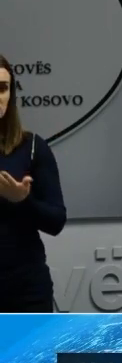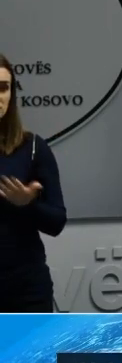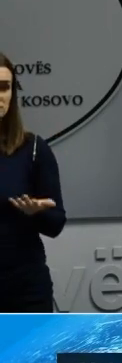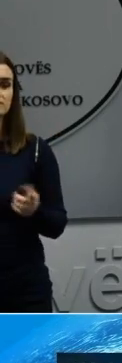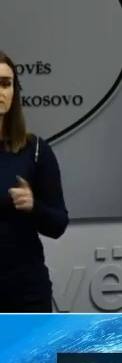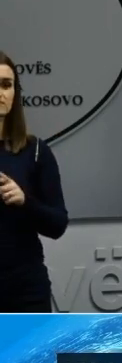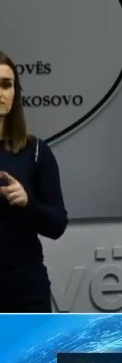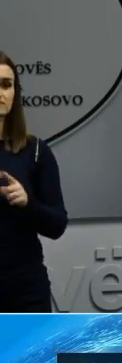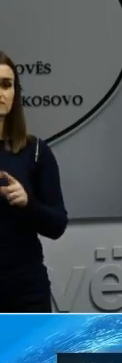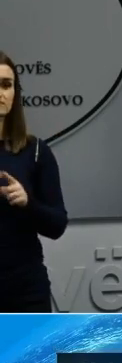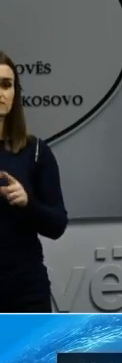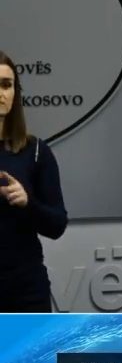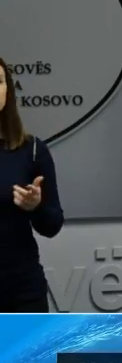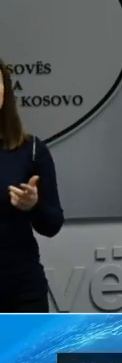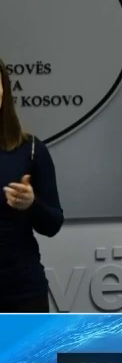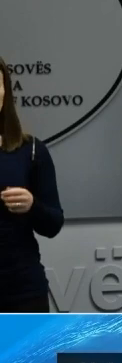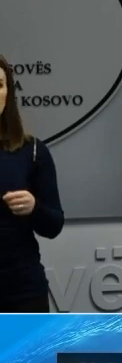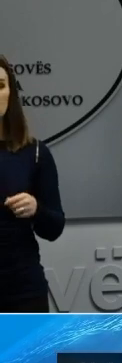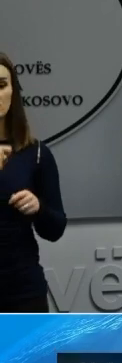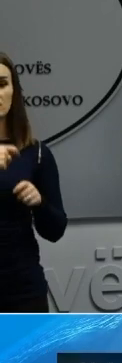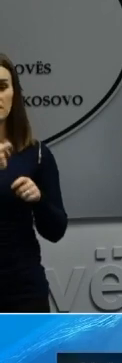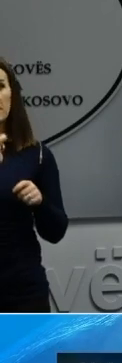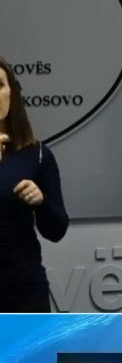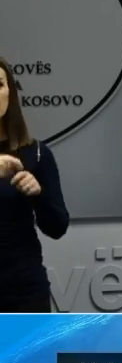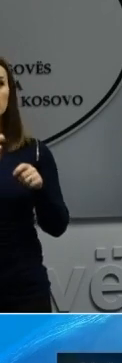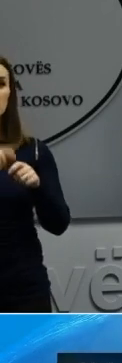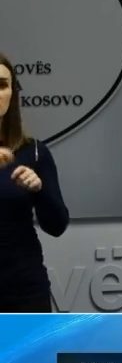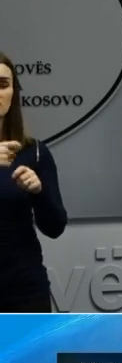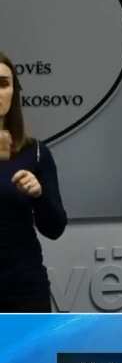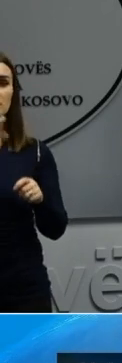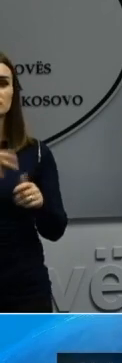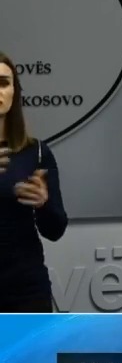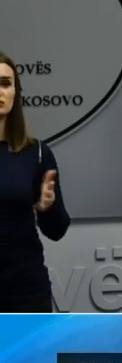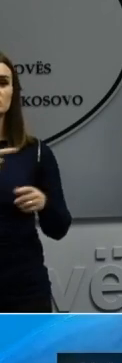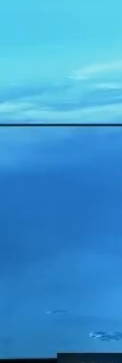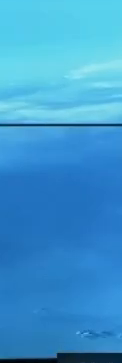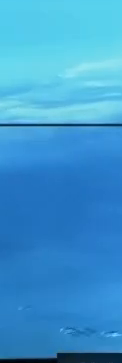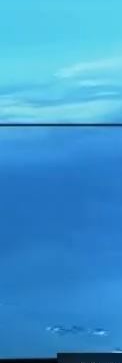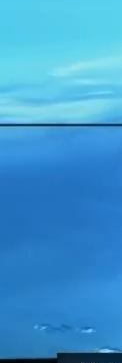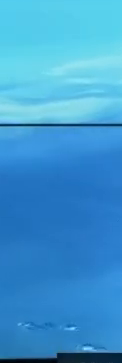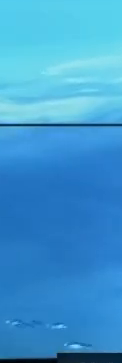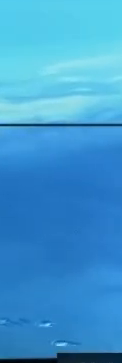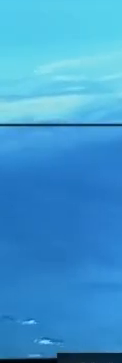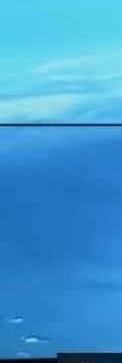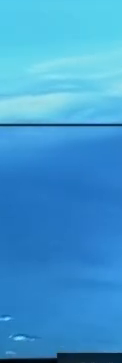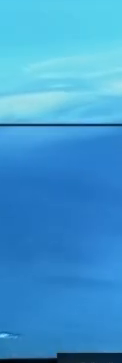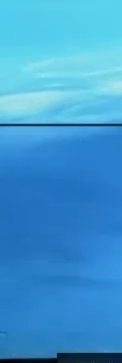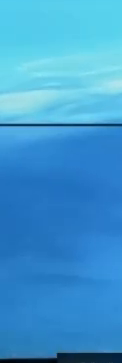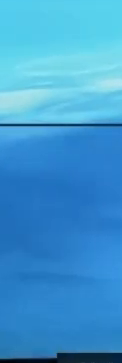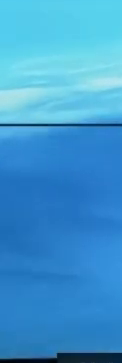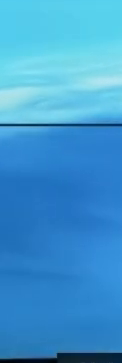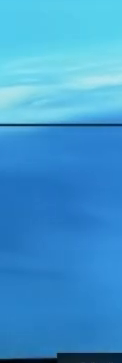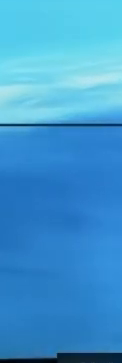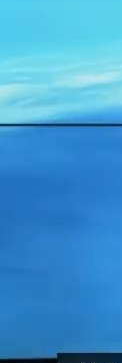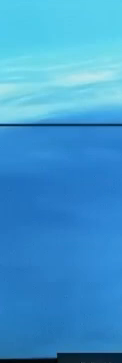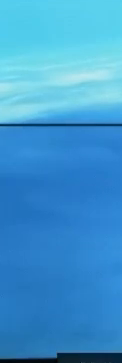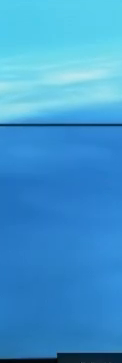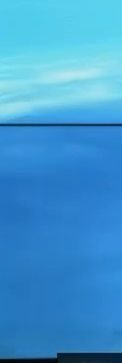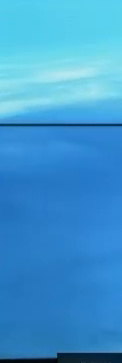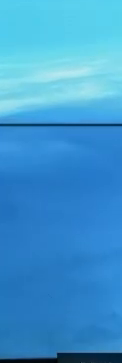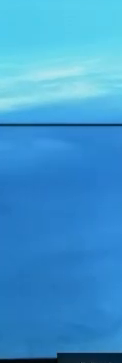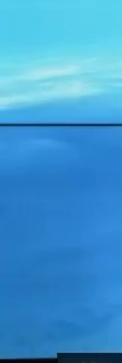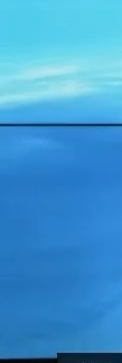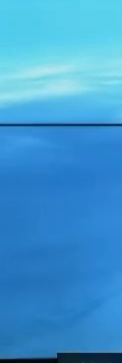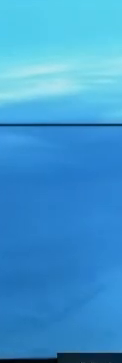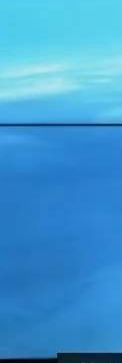arsye gjendja është shumë të rënduar me energjinë elektrike në vend, ka shumë qytetarë që tani thonë dhe raportojnë, protestojnë